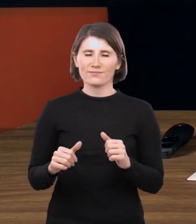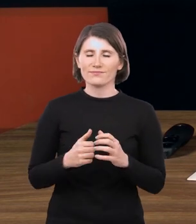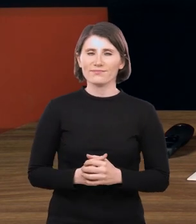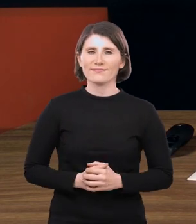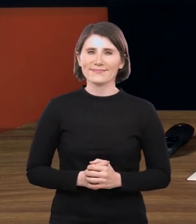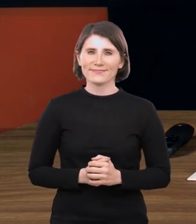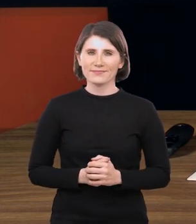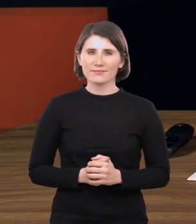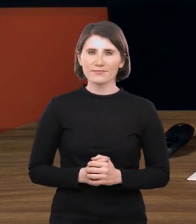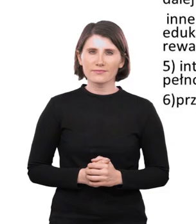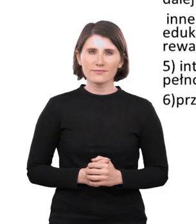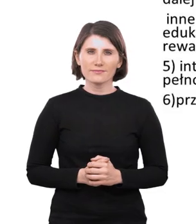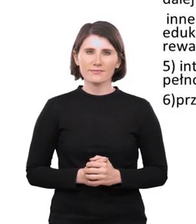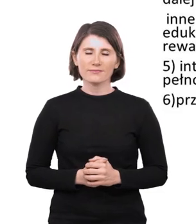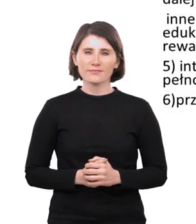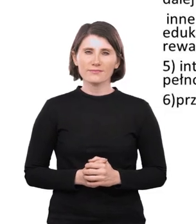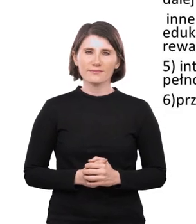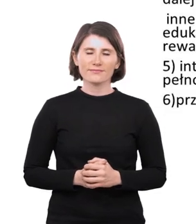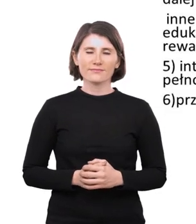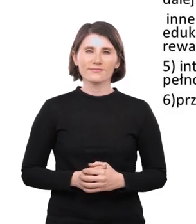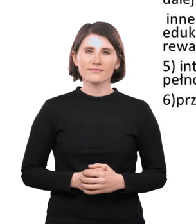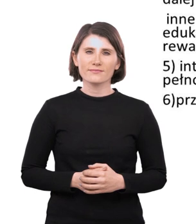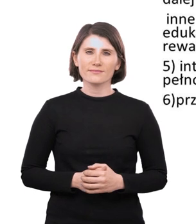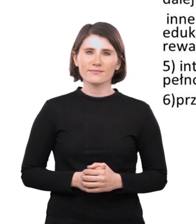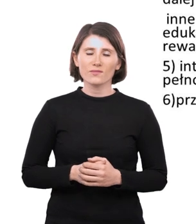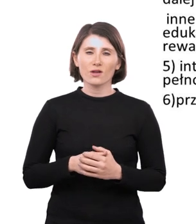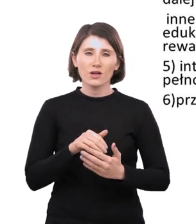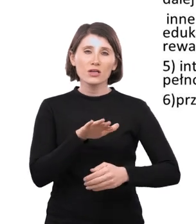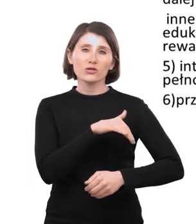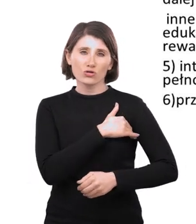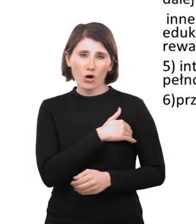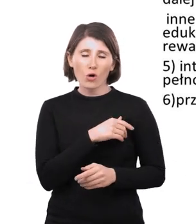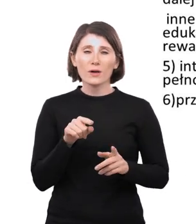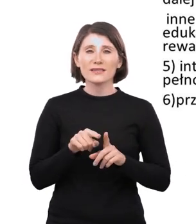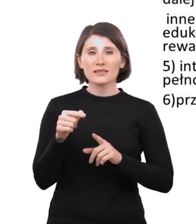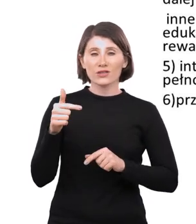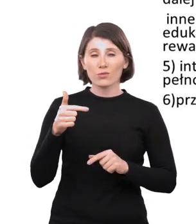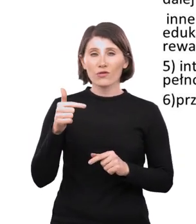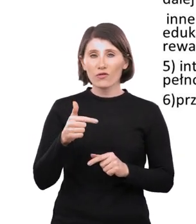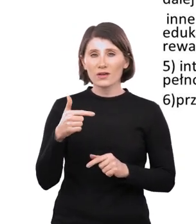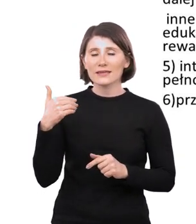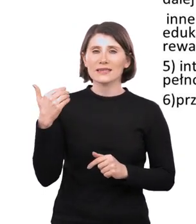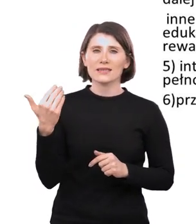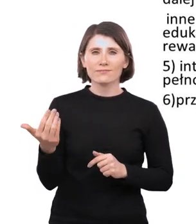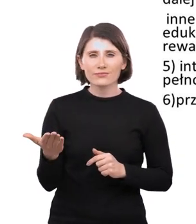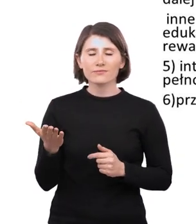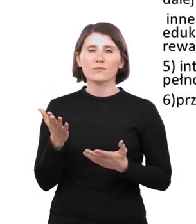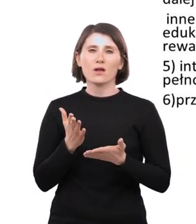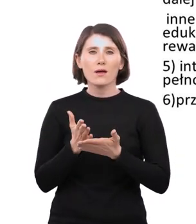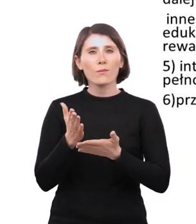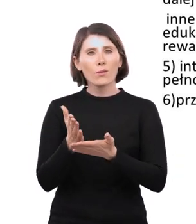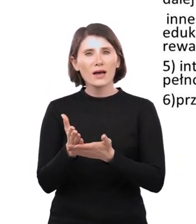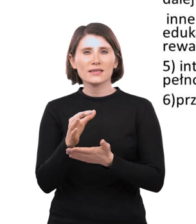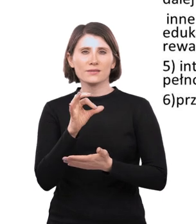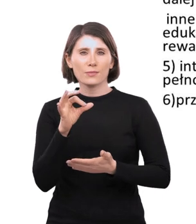przebodźcowany organizm. Placówki te powinny też zapewniać oczywiście specjalistyczne zajęcia,